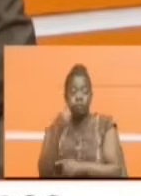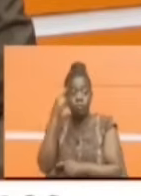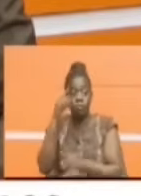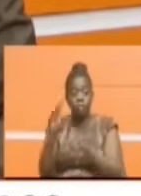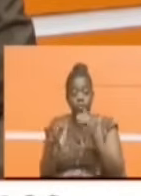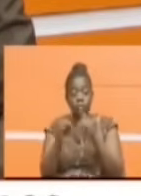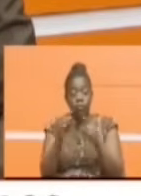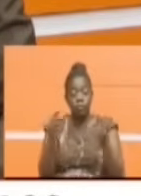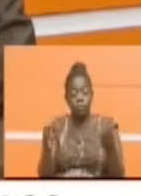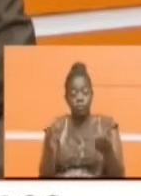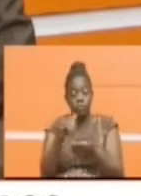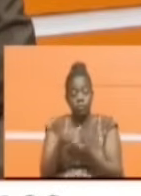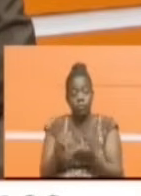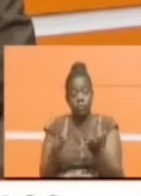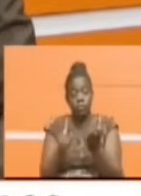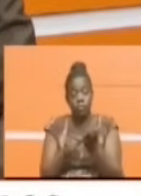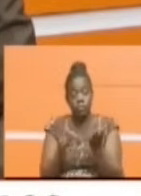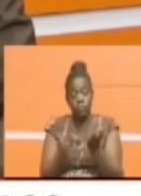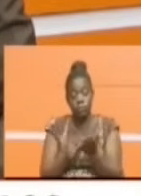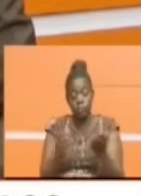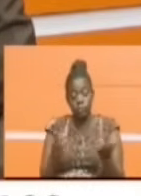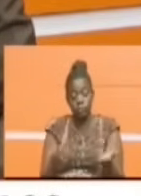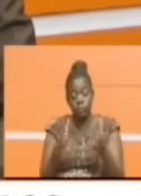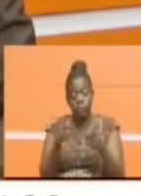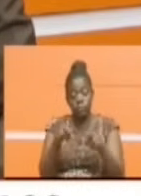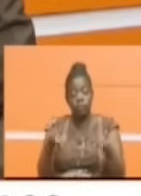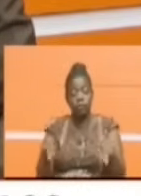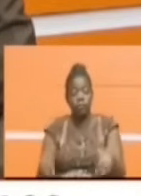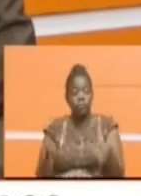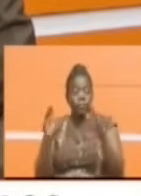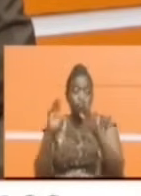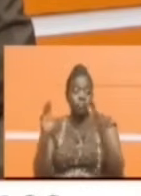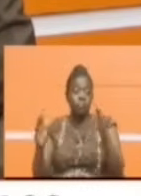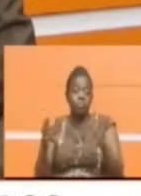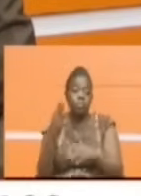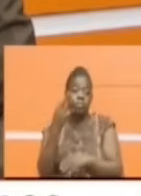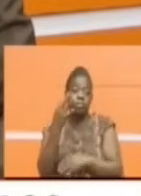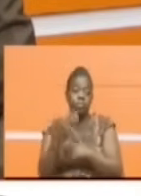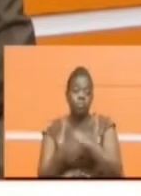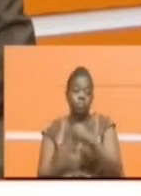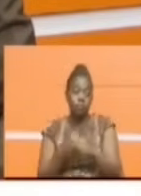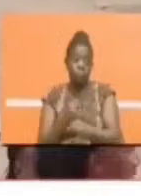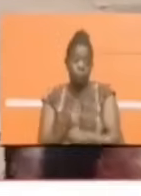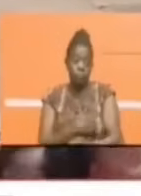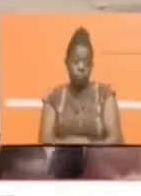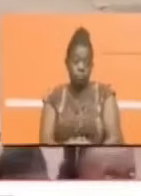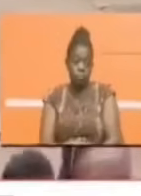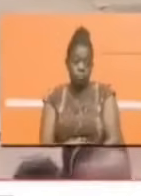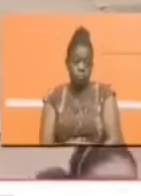ekitaba abafumbo ekya Tuesday Class nga kijaguza emyaka esatu.